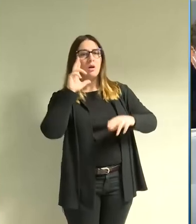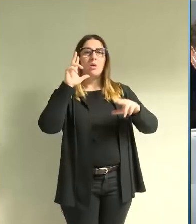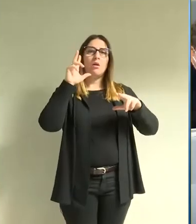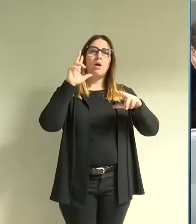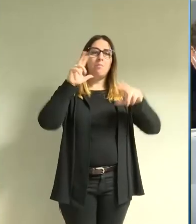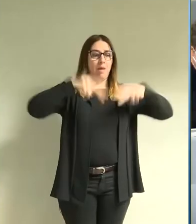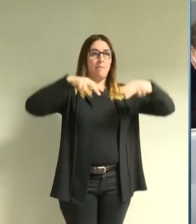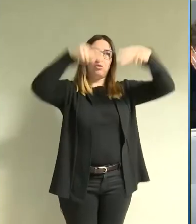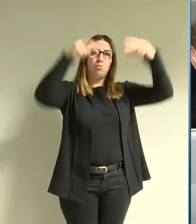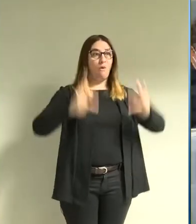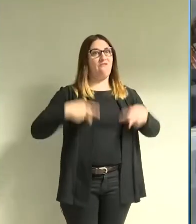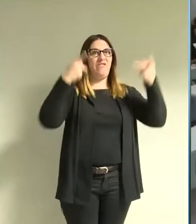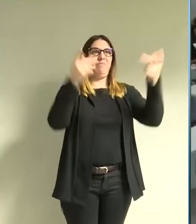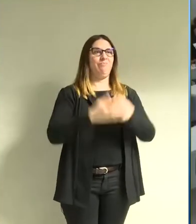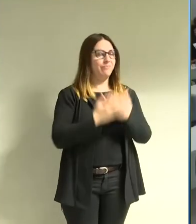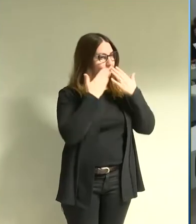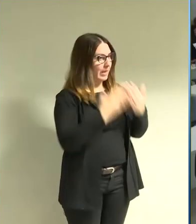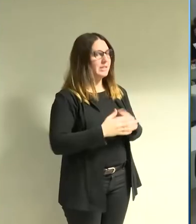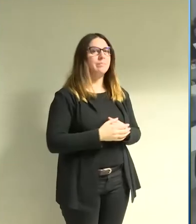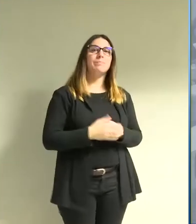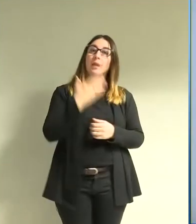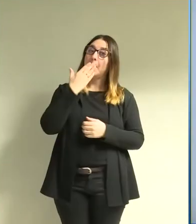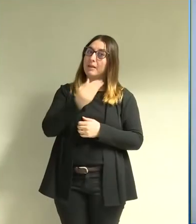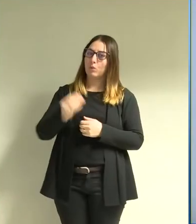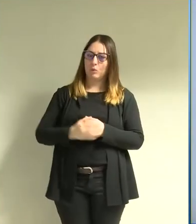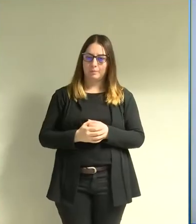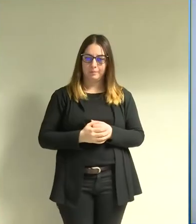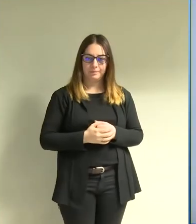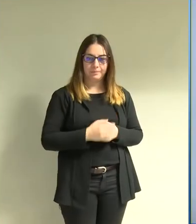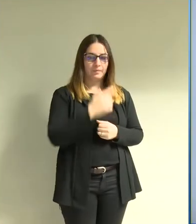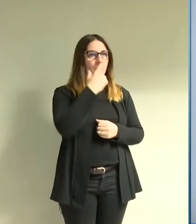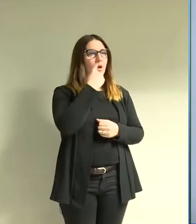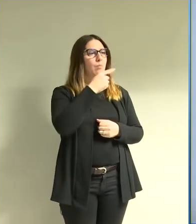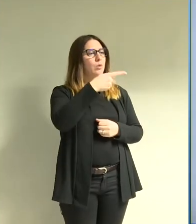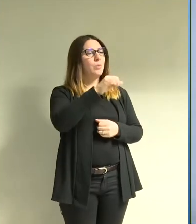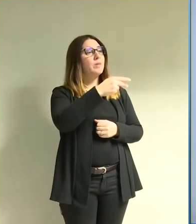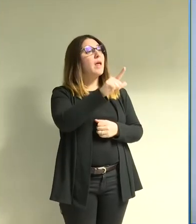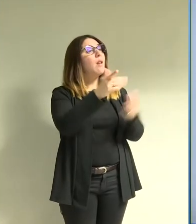remercie merci beaucoup monsieur pinel